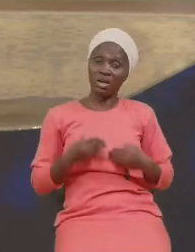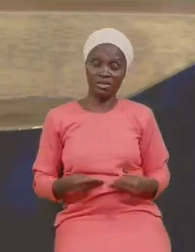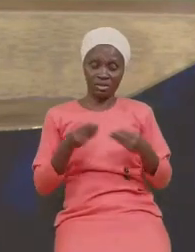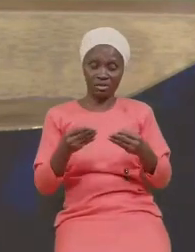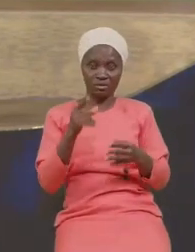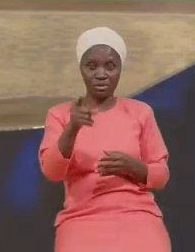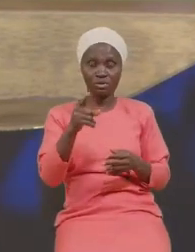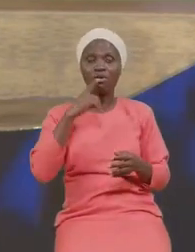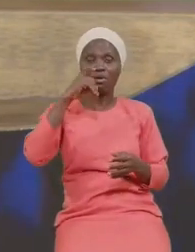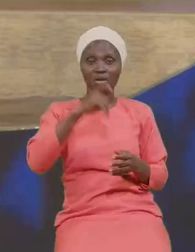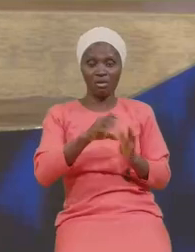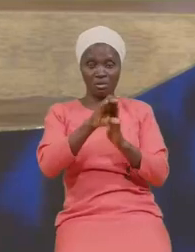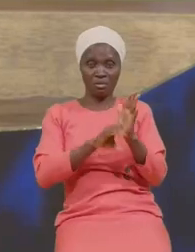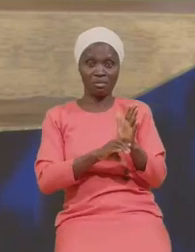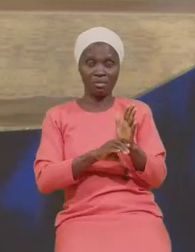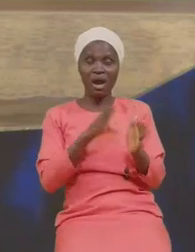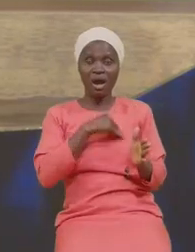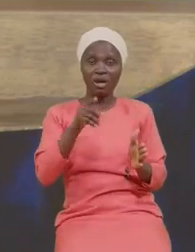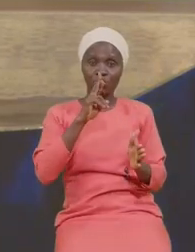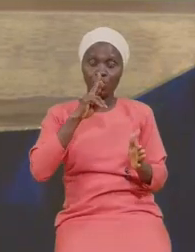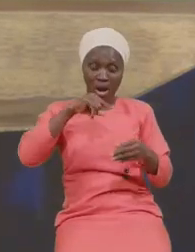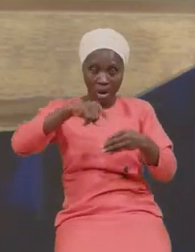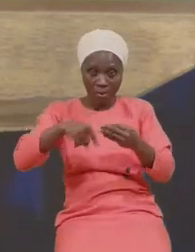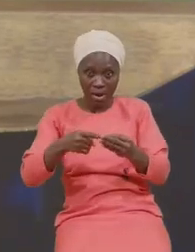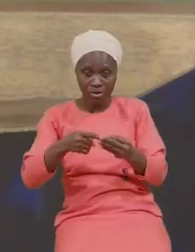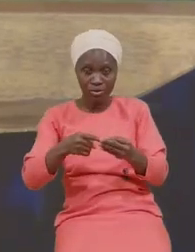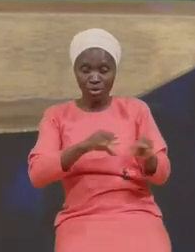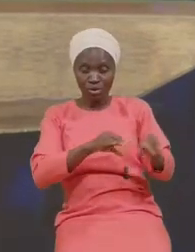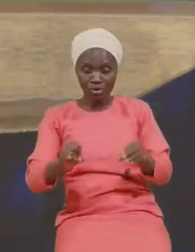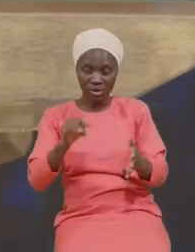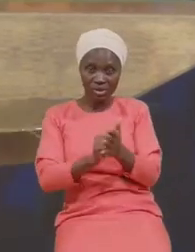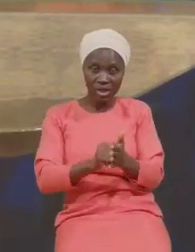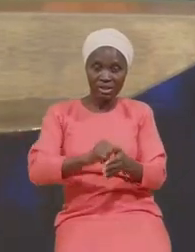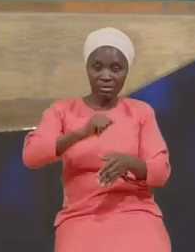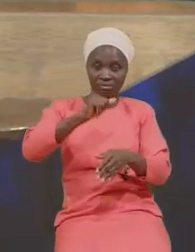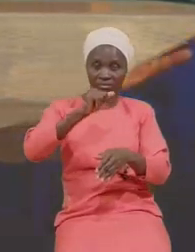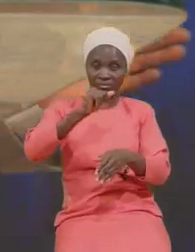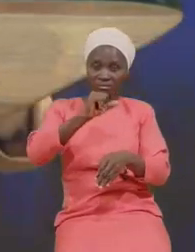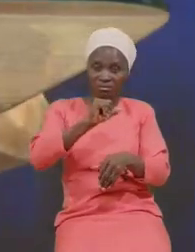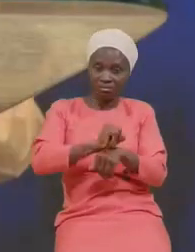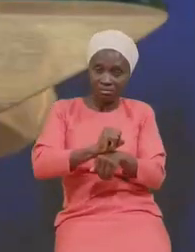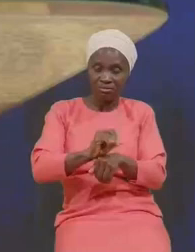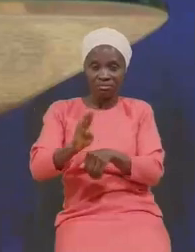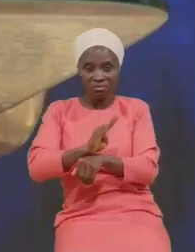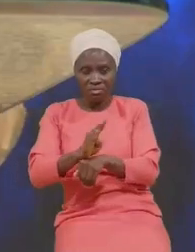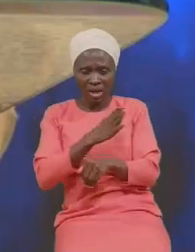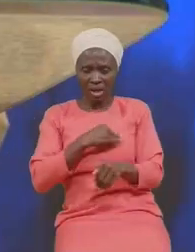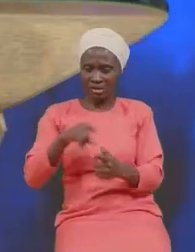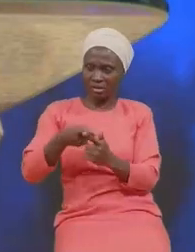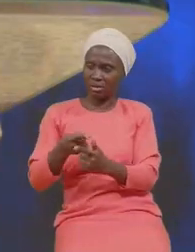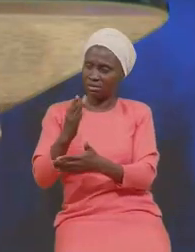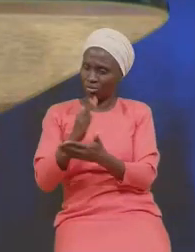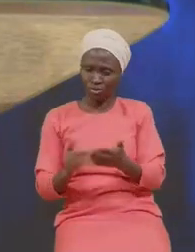et tu es tu es sur le tu es tu es en train de faire son œuvre et qu'elle colle vient te défier pourquoi tu fais cela